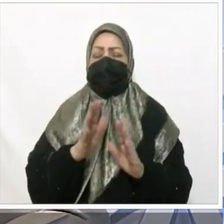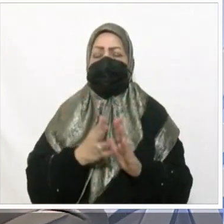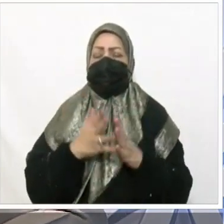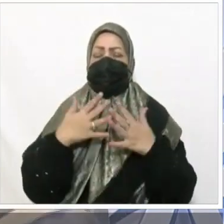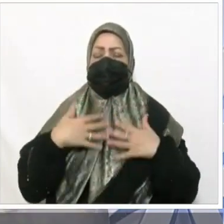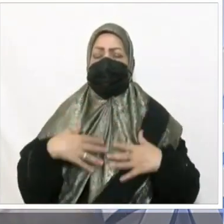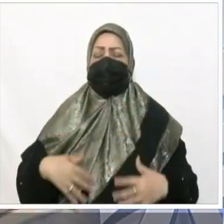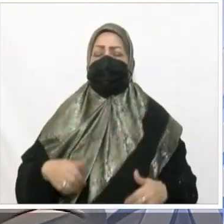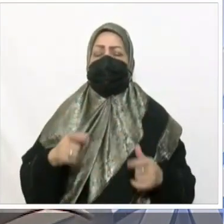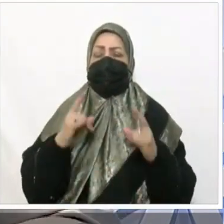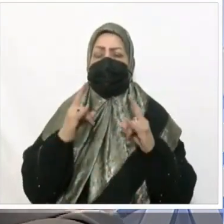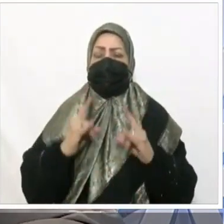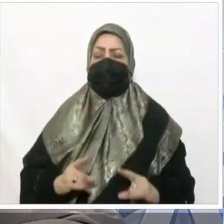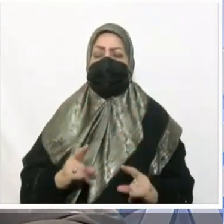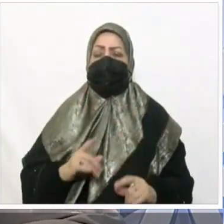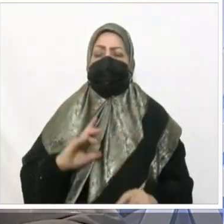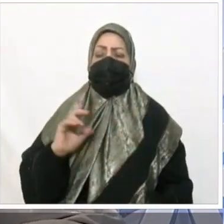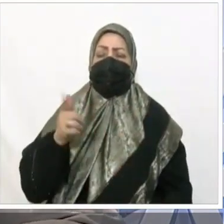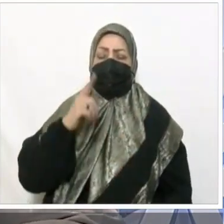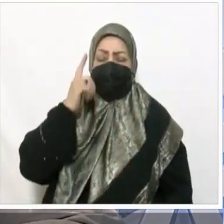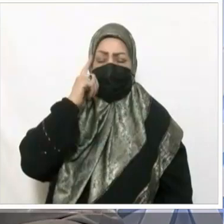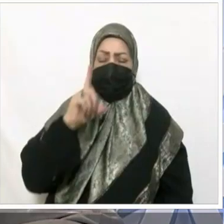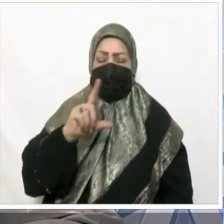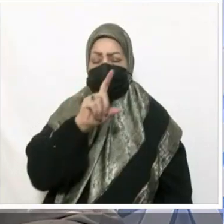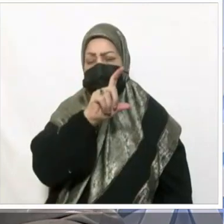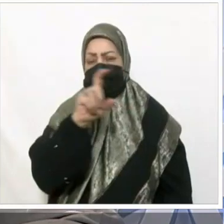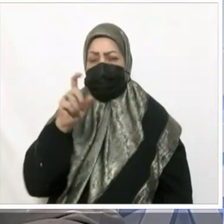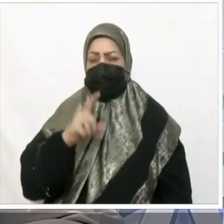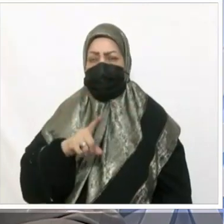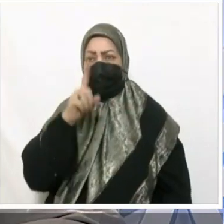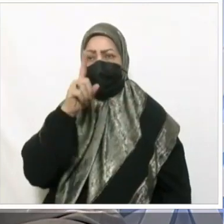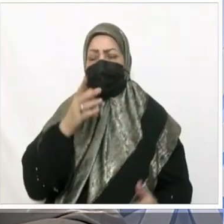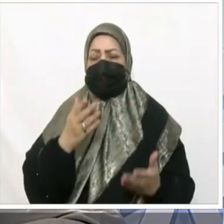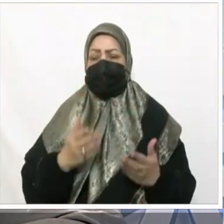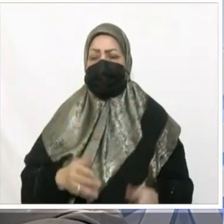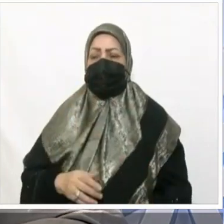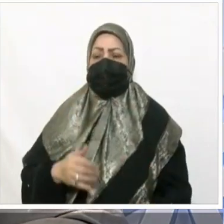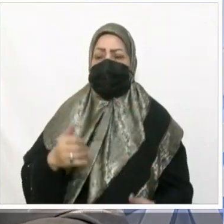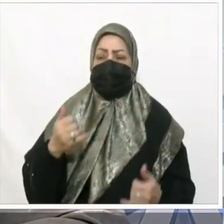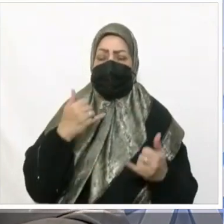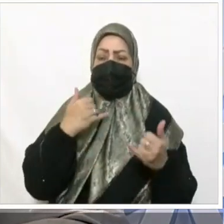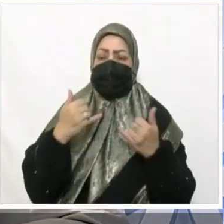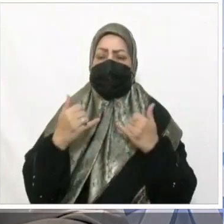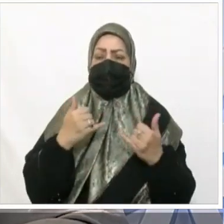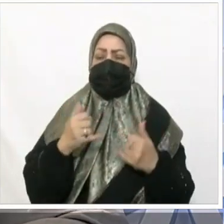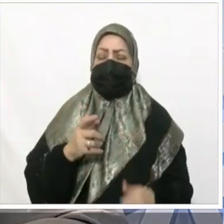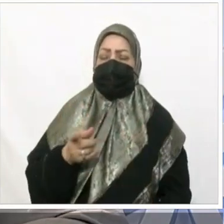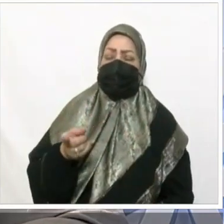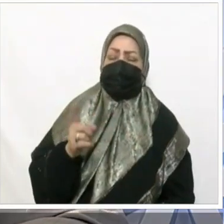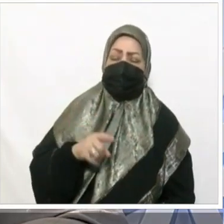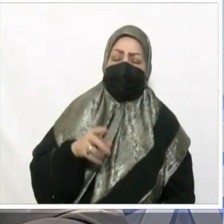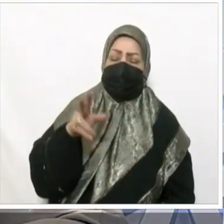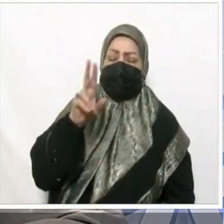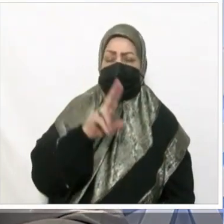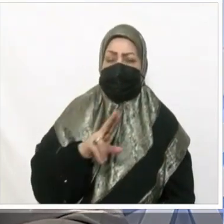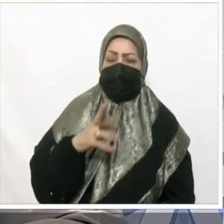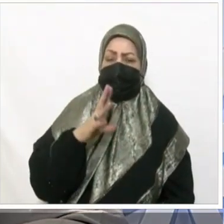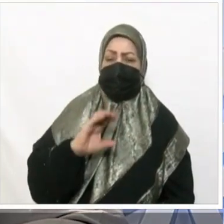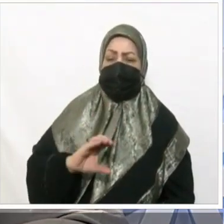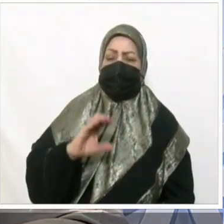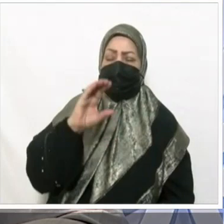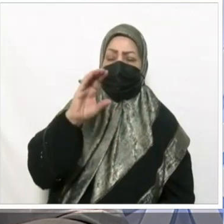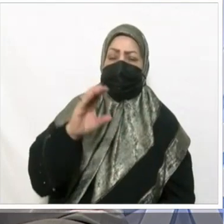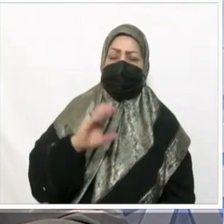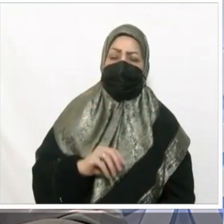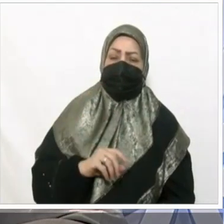021-360-1104. كما يمكنكم الاتصال بنا أو مراسلتنا عبر الفايبر على الأرقام الظاهرة أسفل الشاشة،